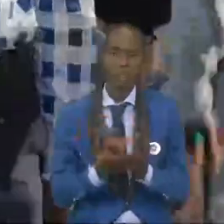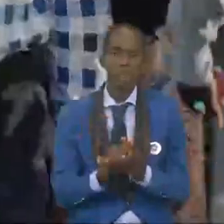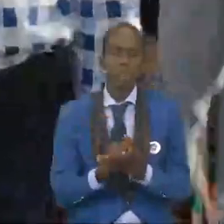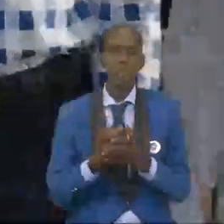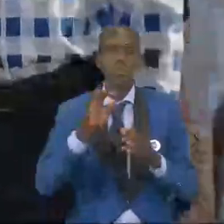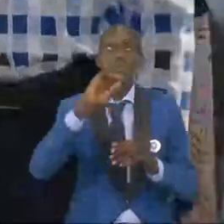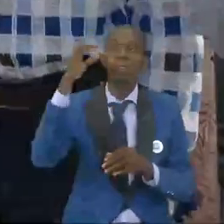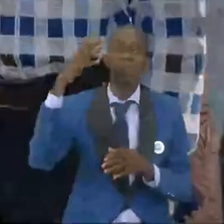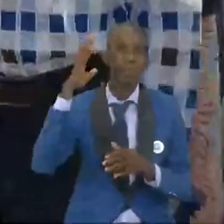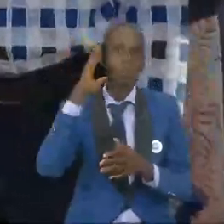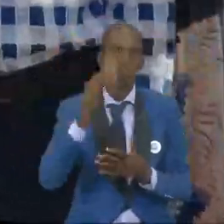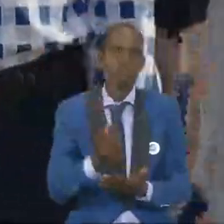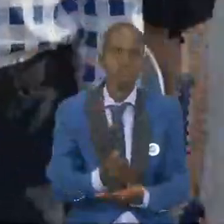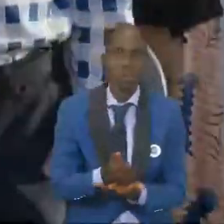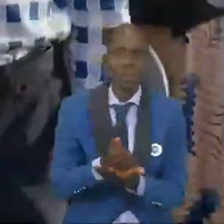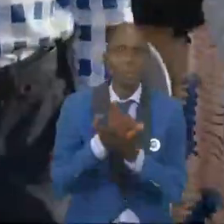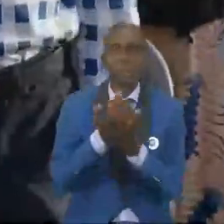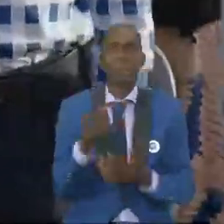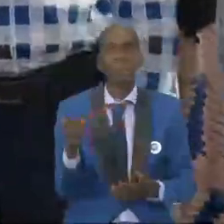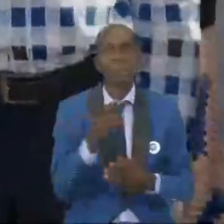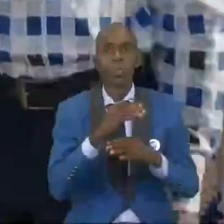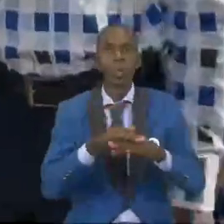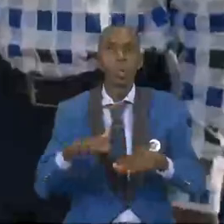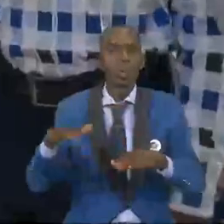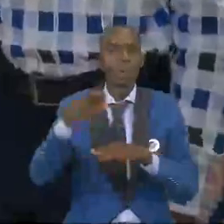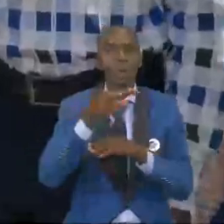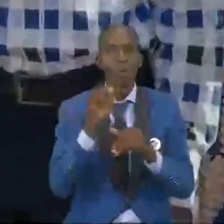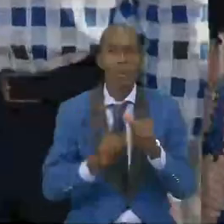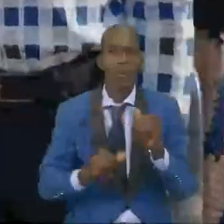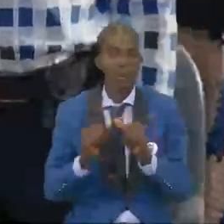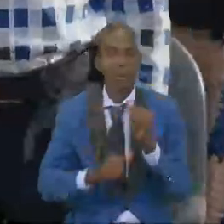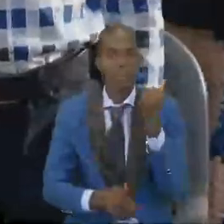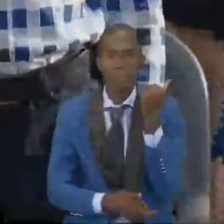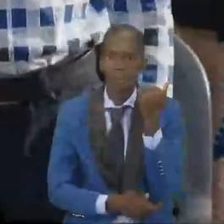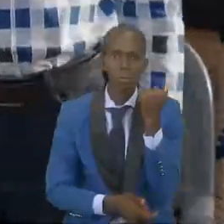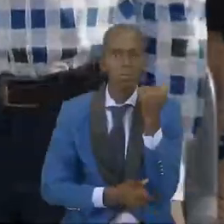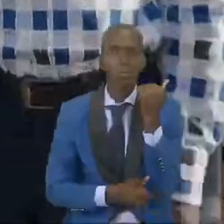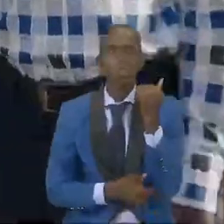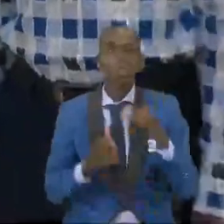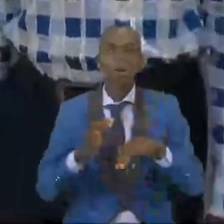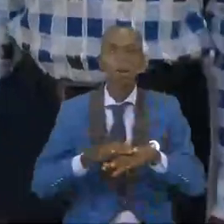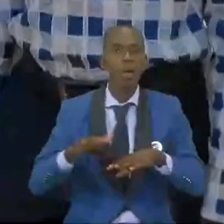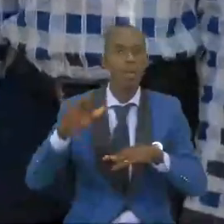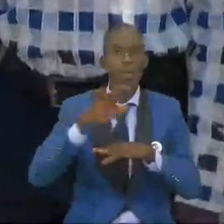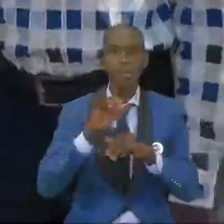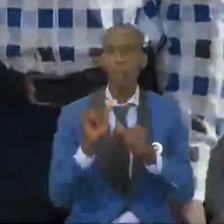ta vie pour que cette grâce te soutienne